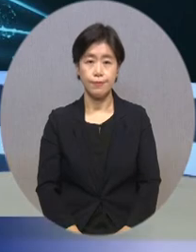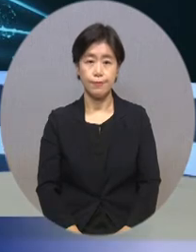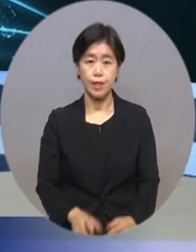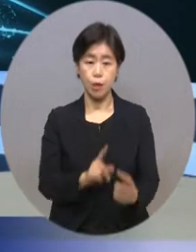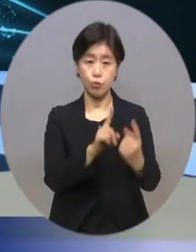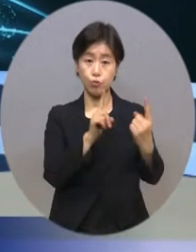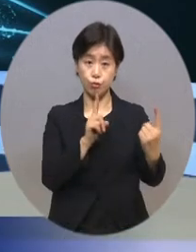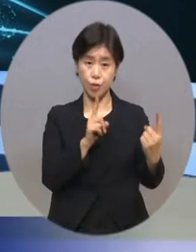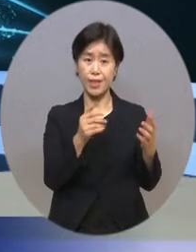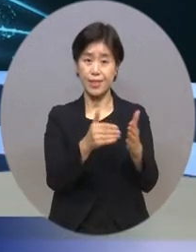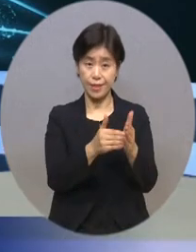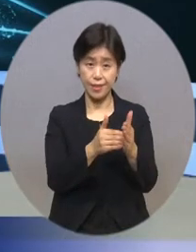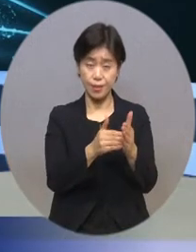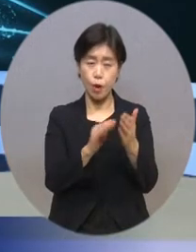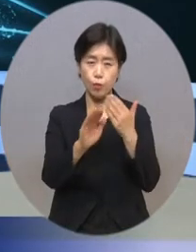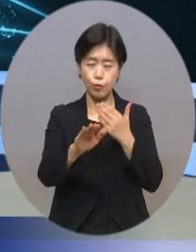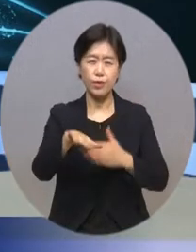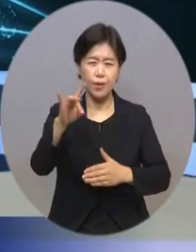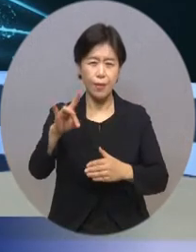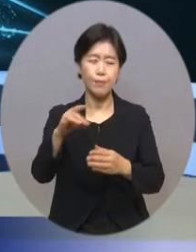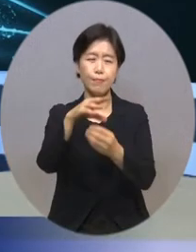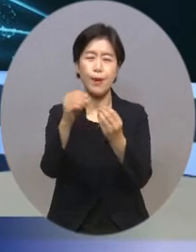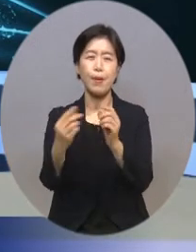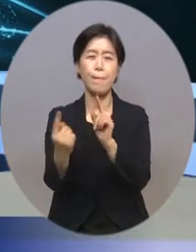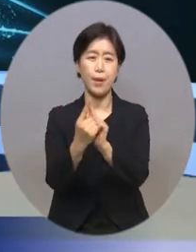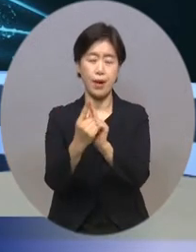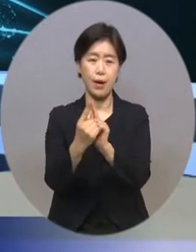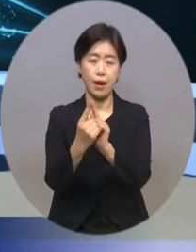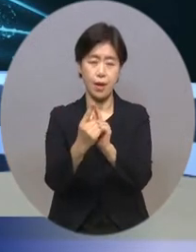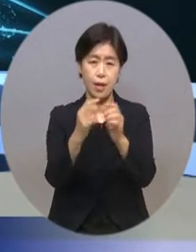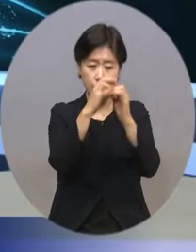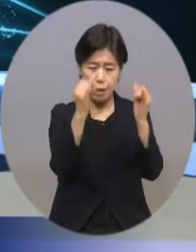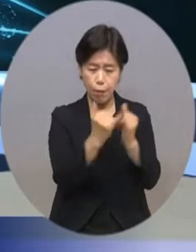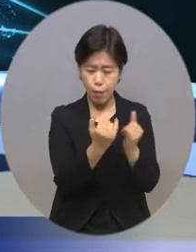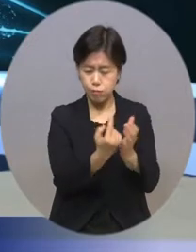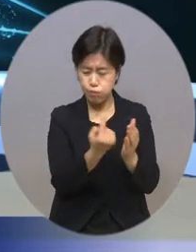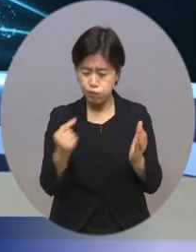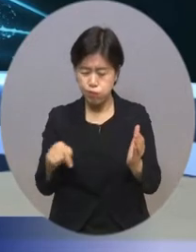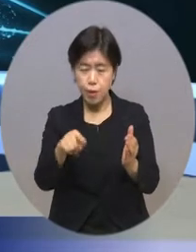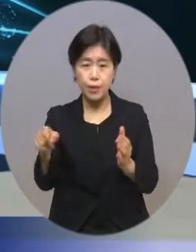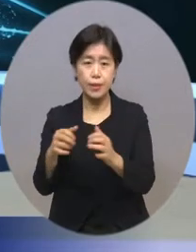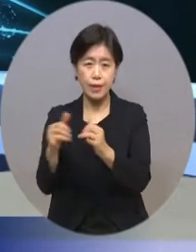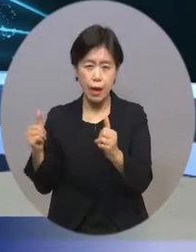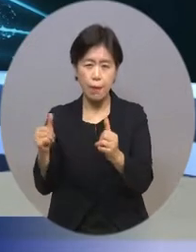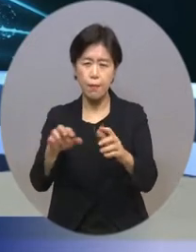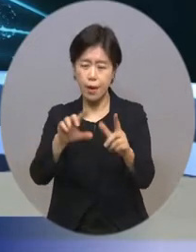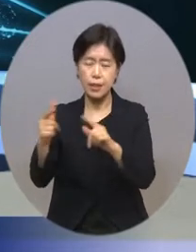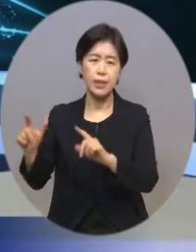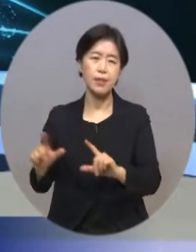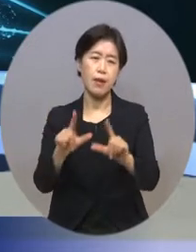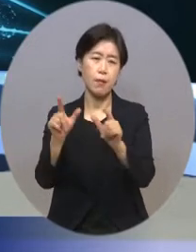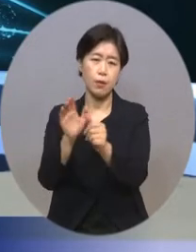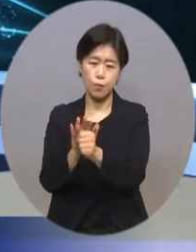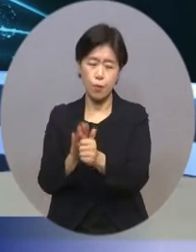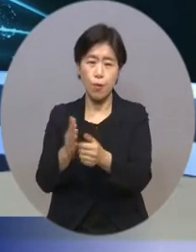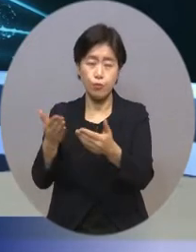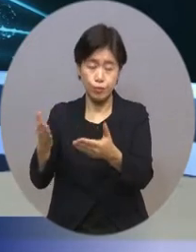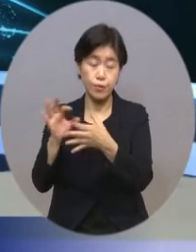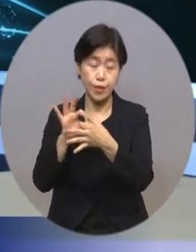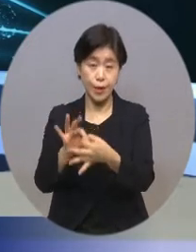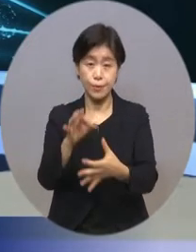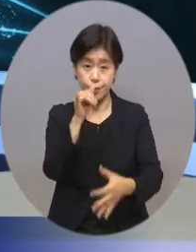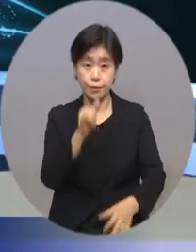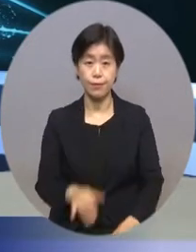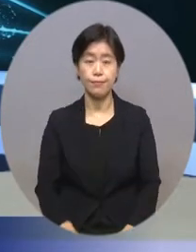거리두기 해제 후 처음으로 맞는 추석 명절, 취약계층에 대한 생활 지원 등 추석 민생 안정을 위한 지원의 손길이